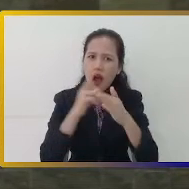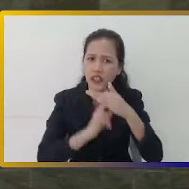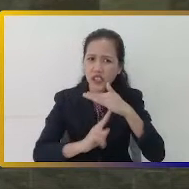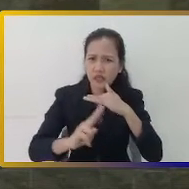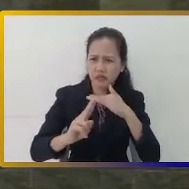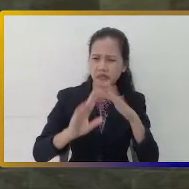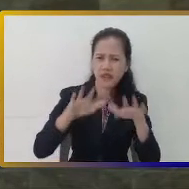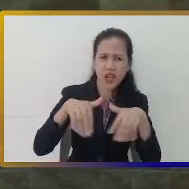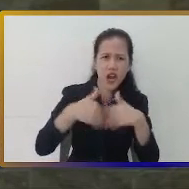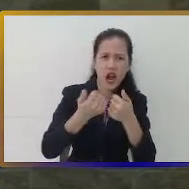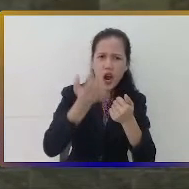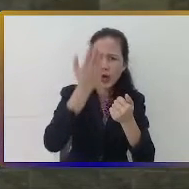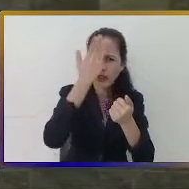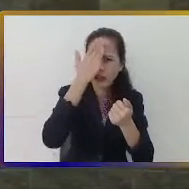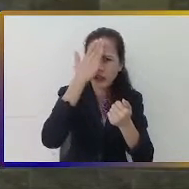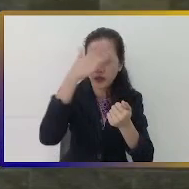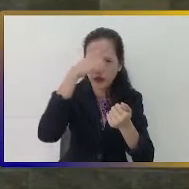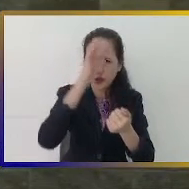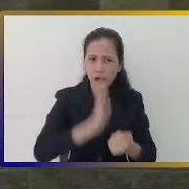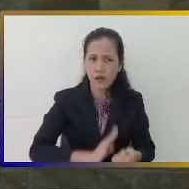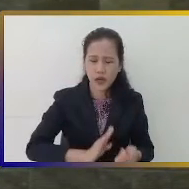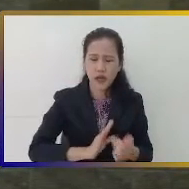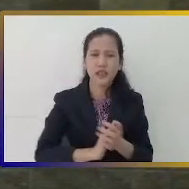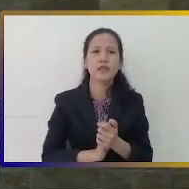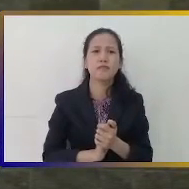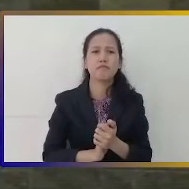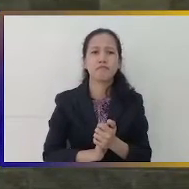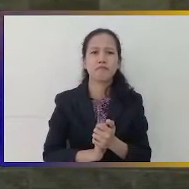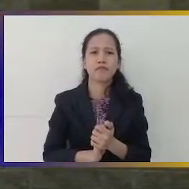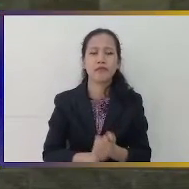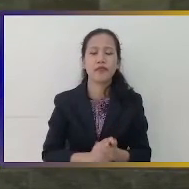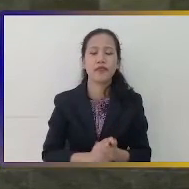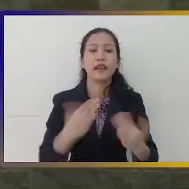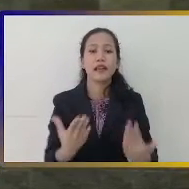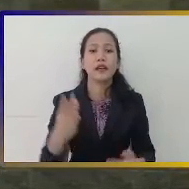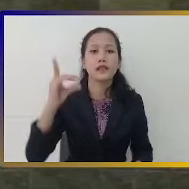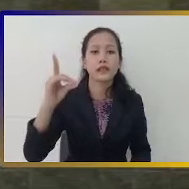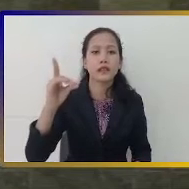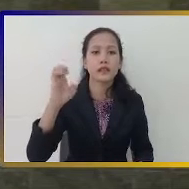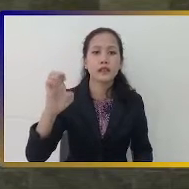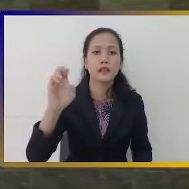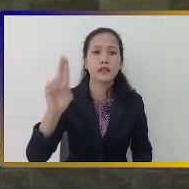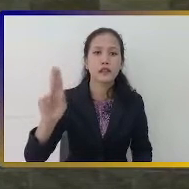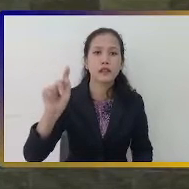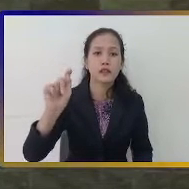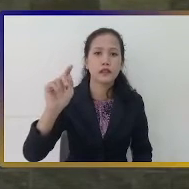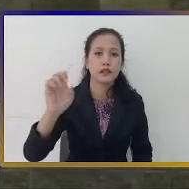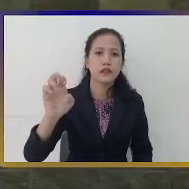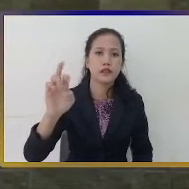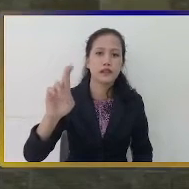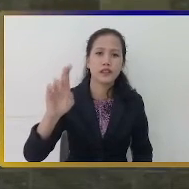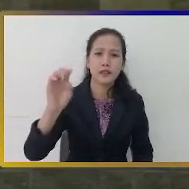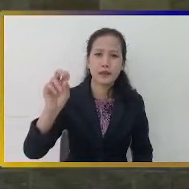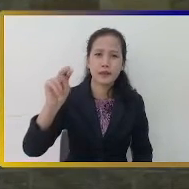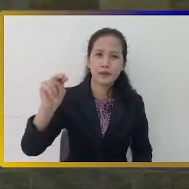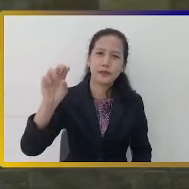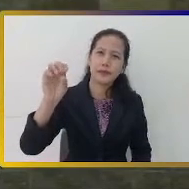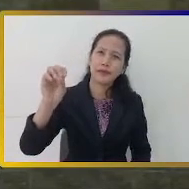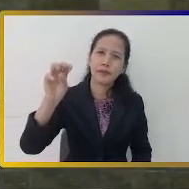Diyos na kinikilala po natin? Doon po sa Deuteronomy, and I believe na alam niyo po yung